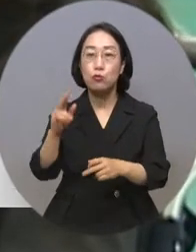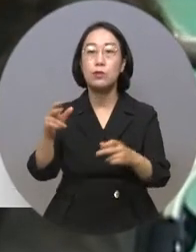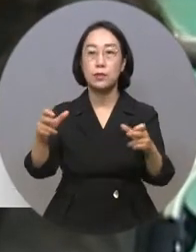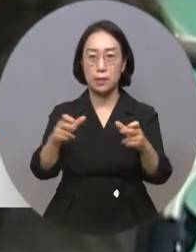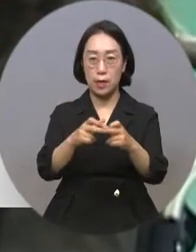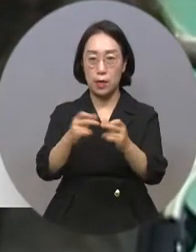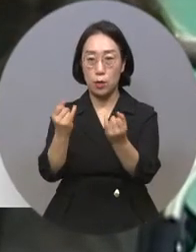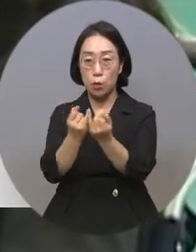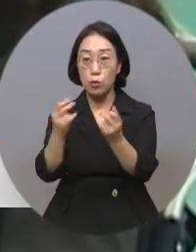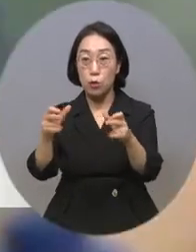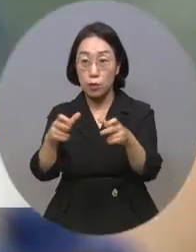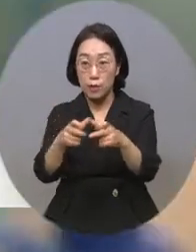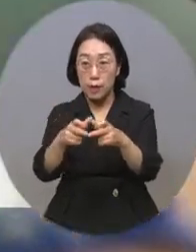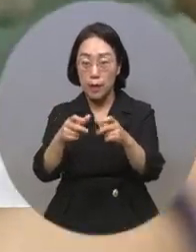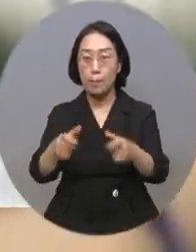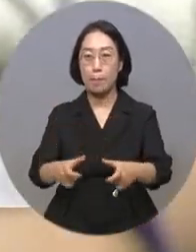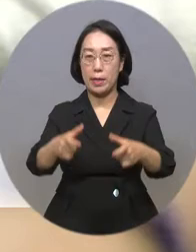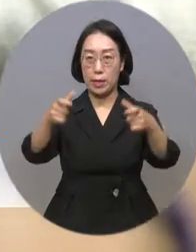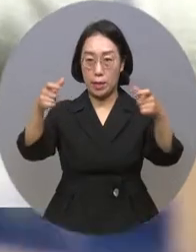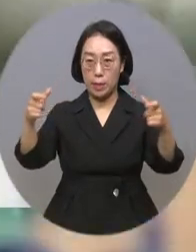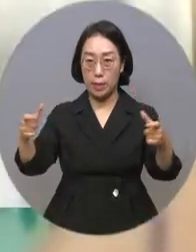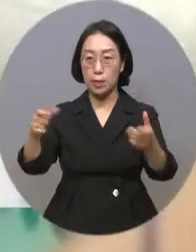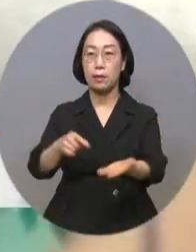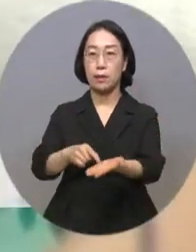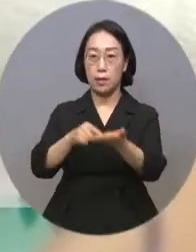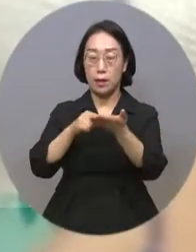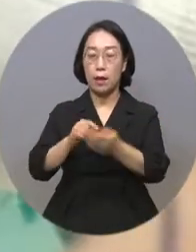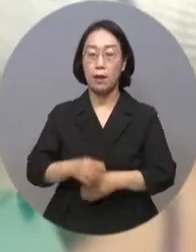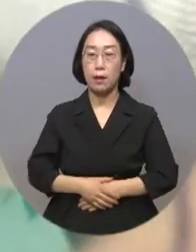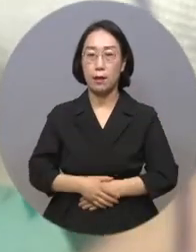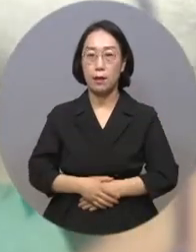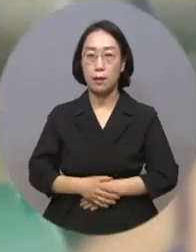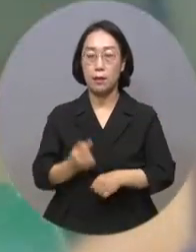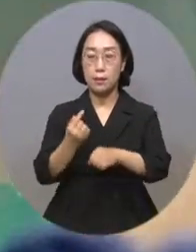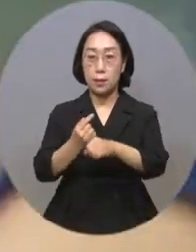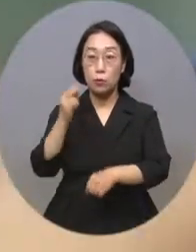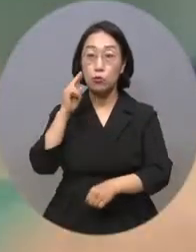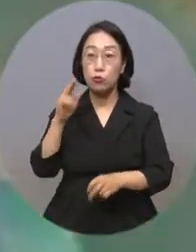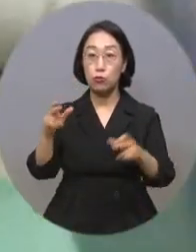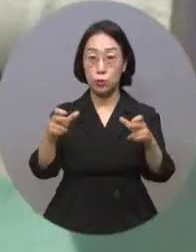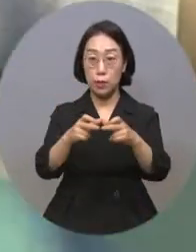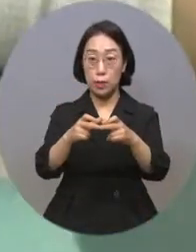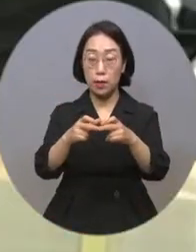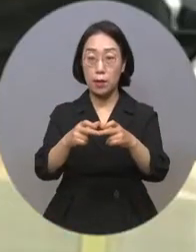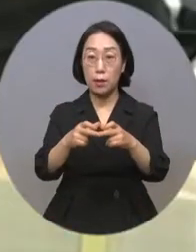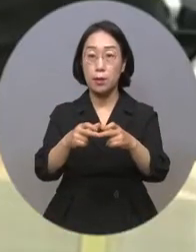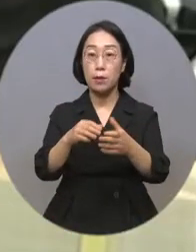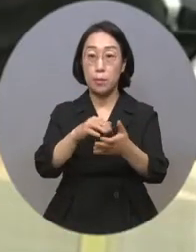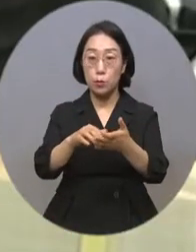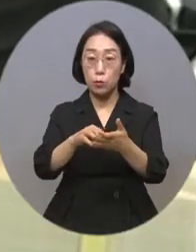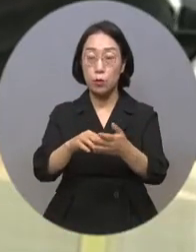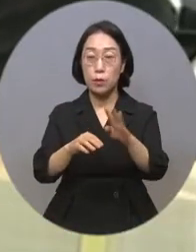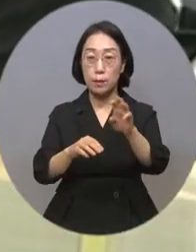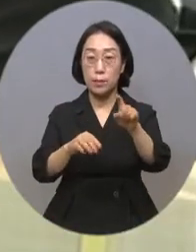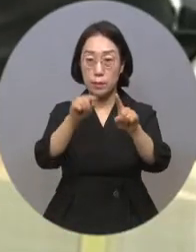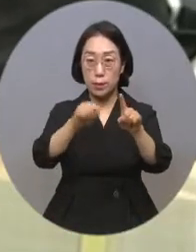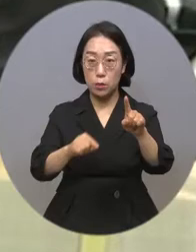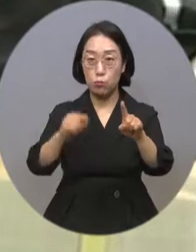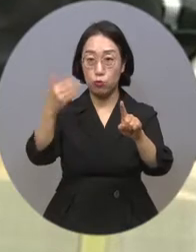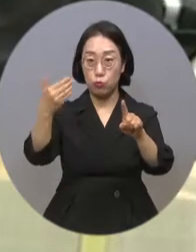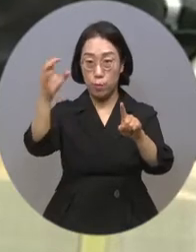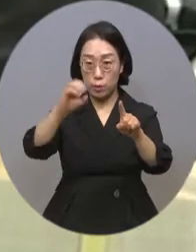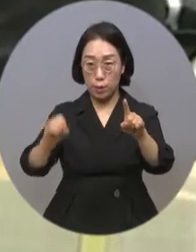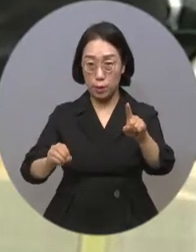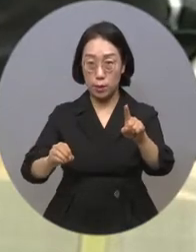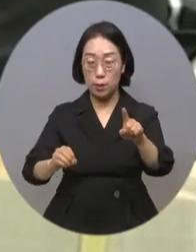여성장애인 비중이 늘어난 것으로 집계됐습니다. 지난해 중증장애인 비중은 31.9%로 전년